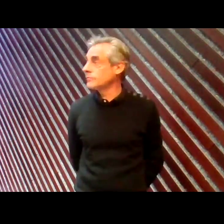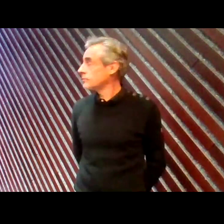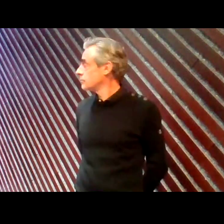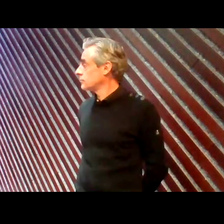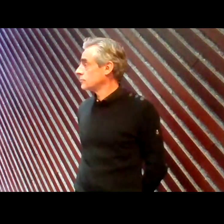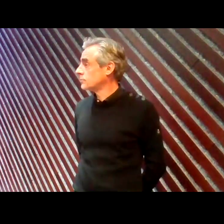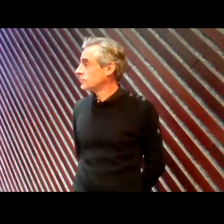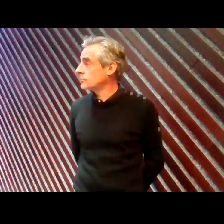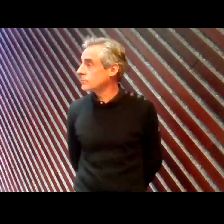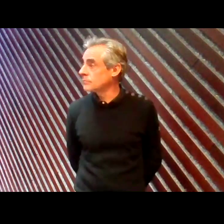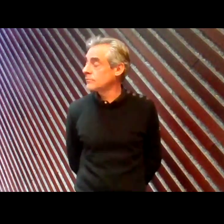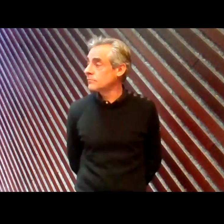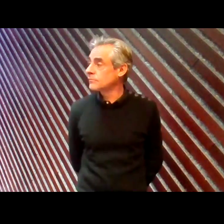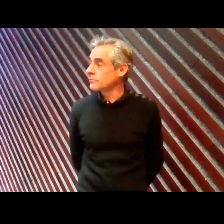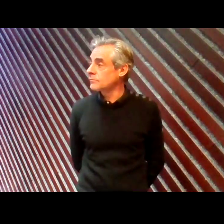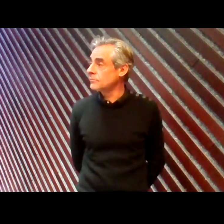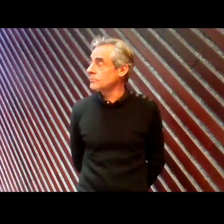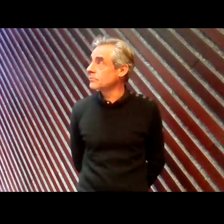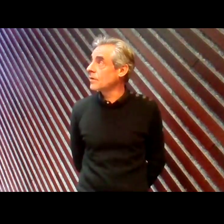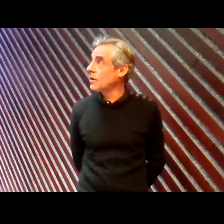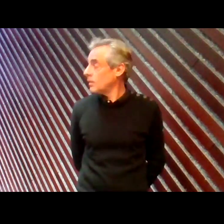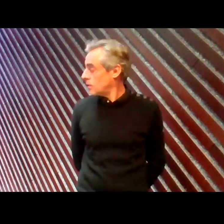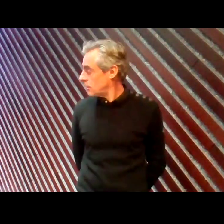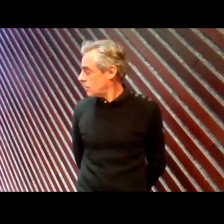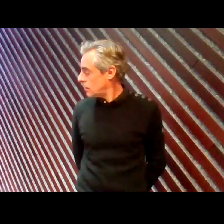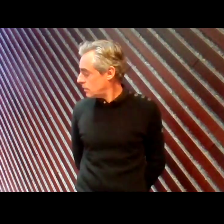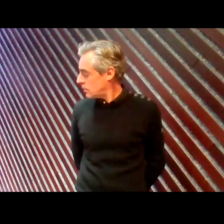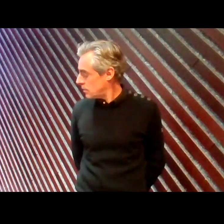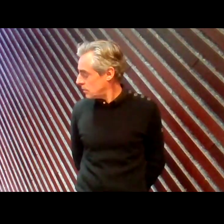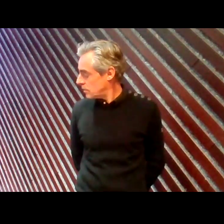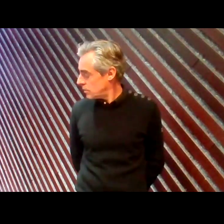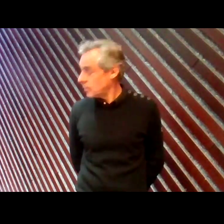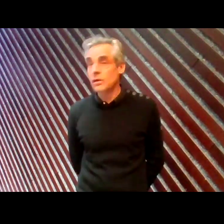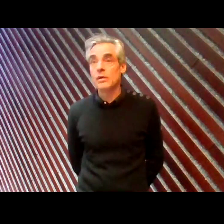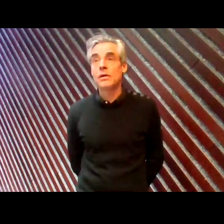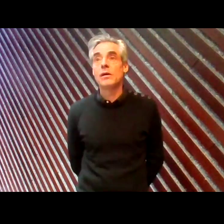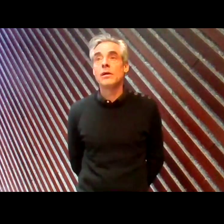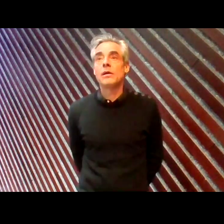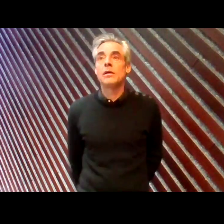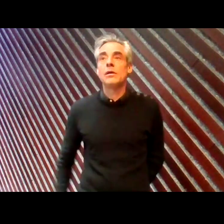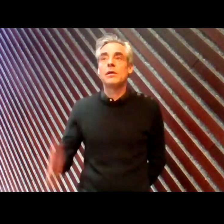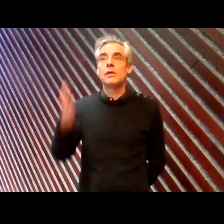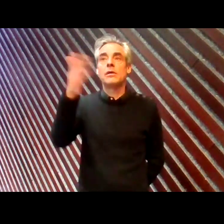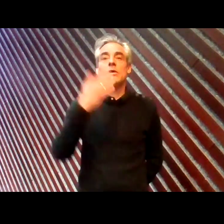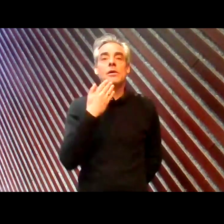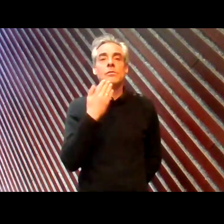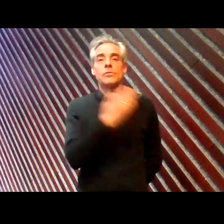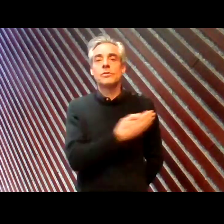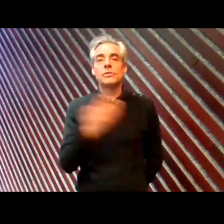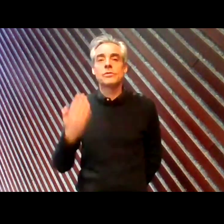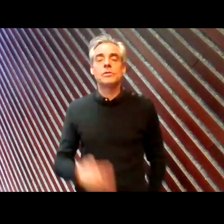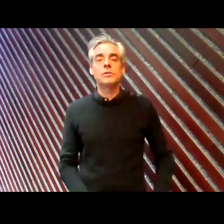publique avant c'est directement lié oui pour une fois c'est directement lié bonjour à tout le monde je m